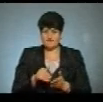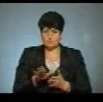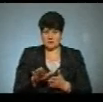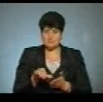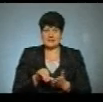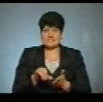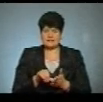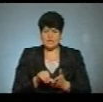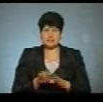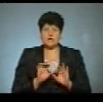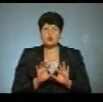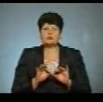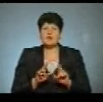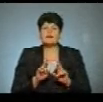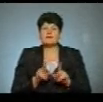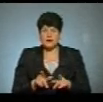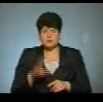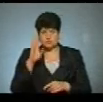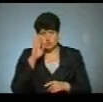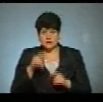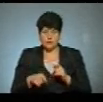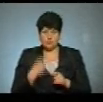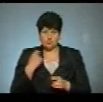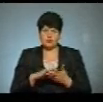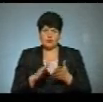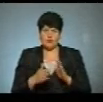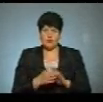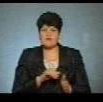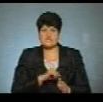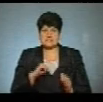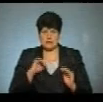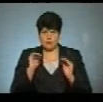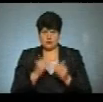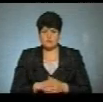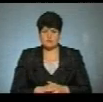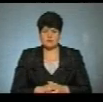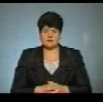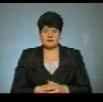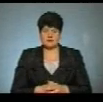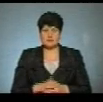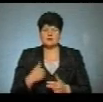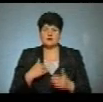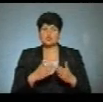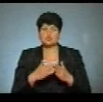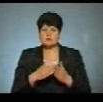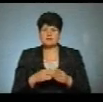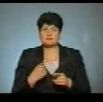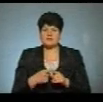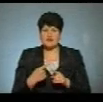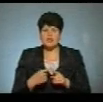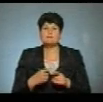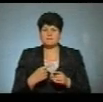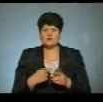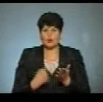відмовилася представлятися, розповіла, як чоловік порушував умови самоізоляції. Наш сусід з підтвердженим діагнозом